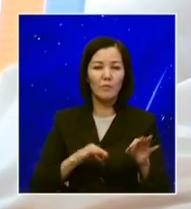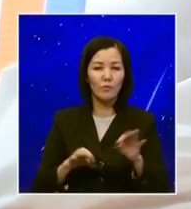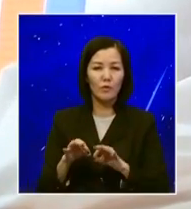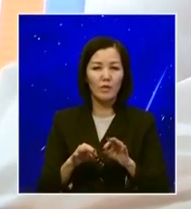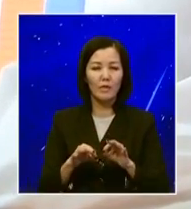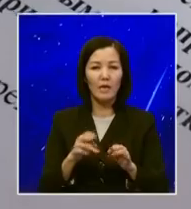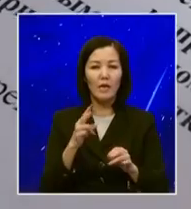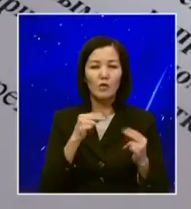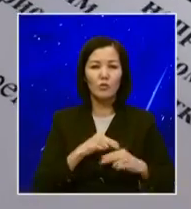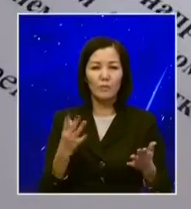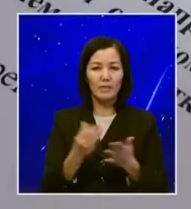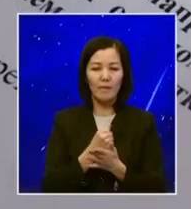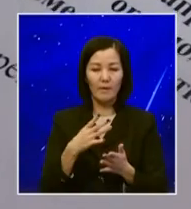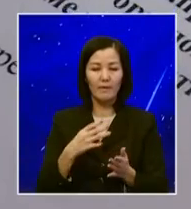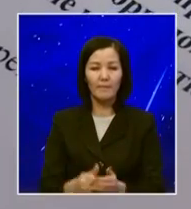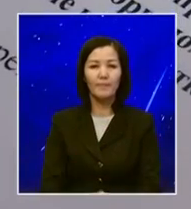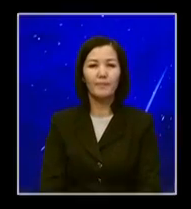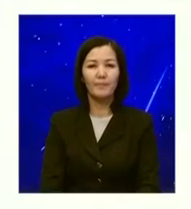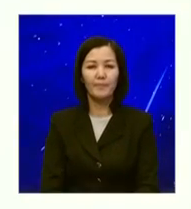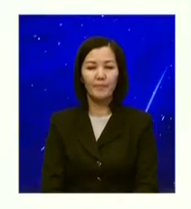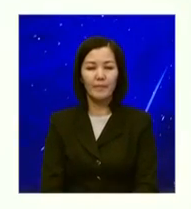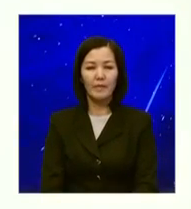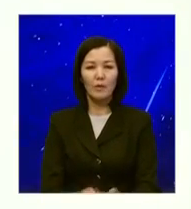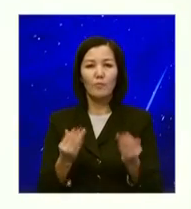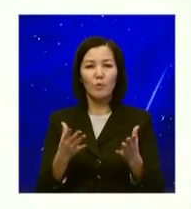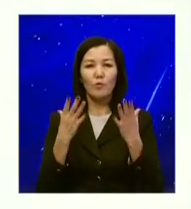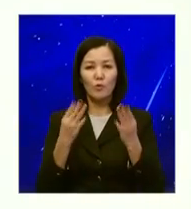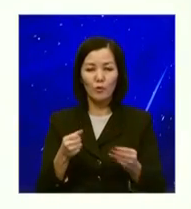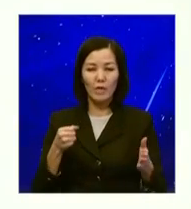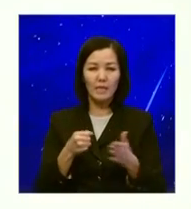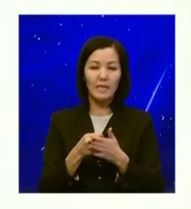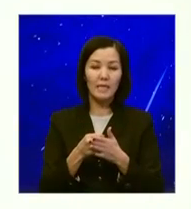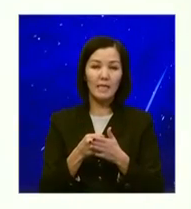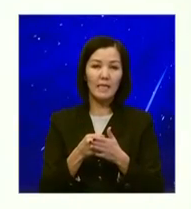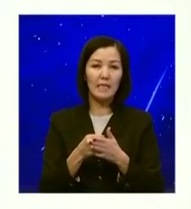бойынша екі қолға бір күрек тапқан. Осы күнге дейін осы